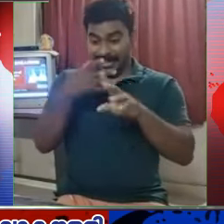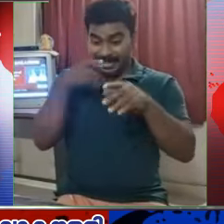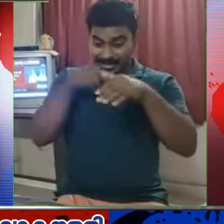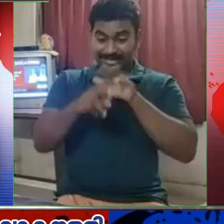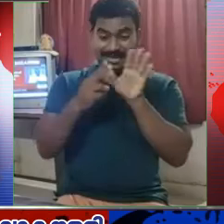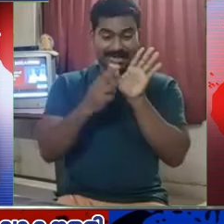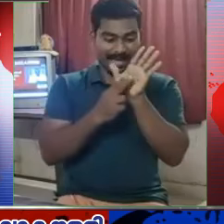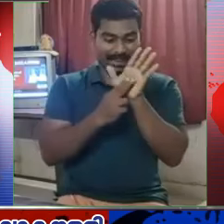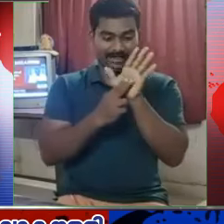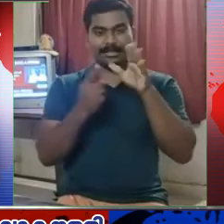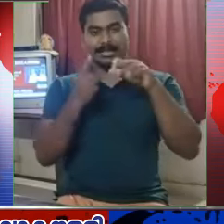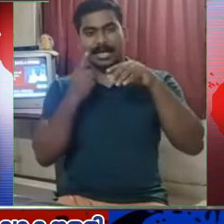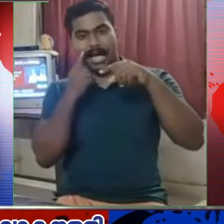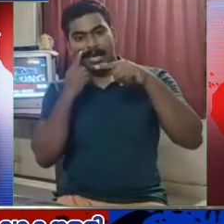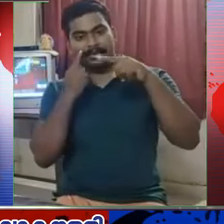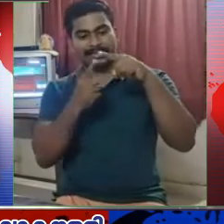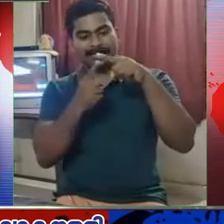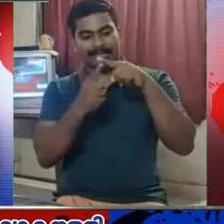കിൻലെ കമ്പനി